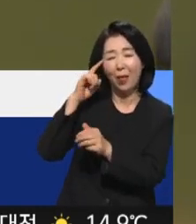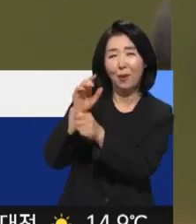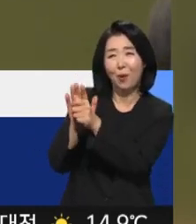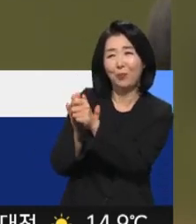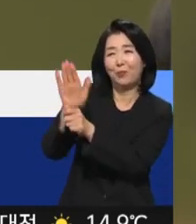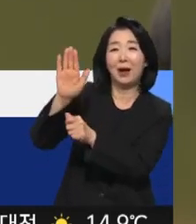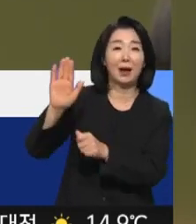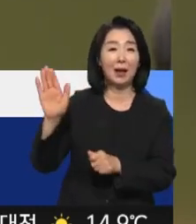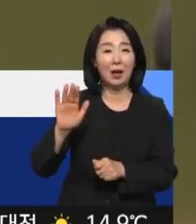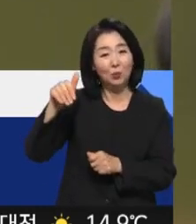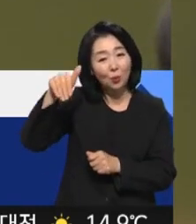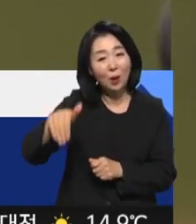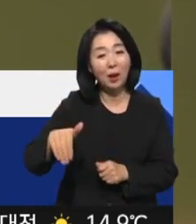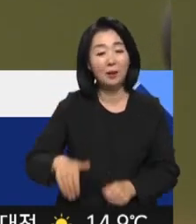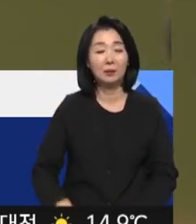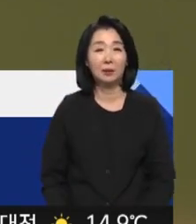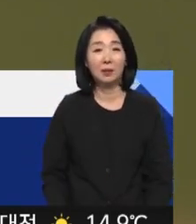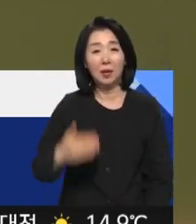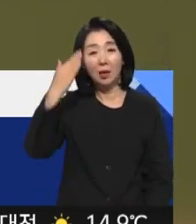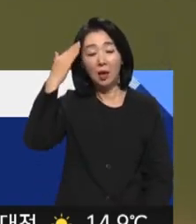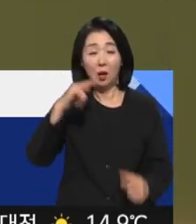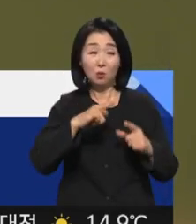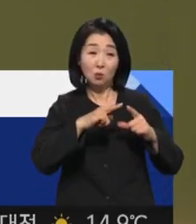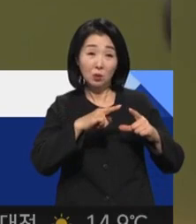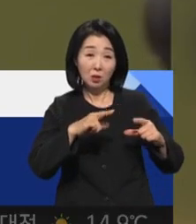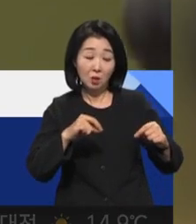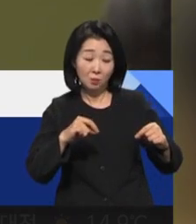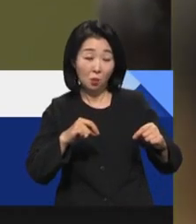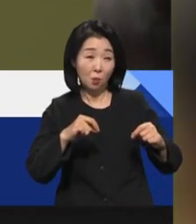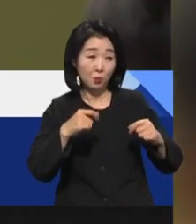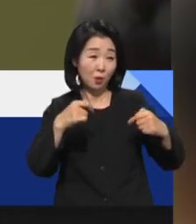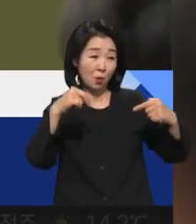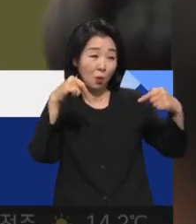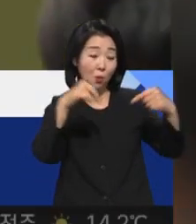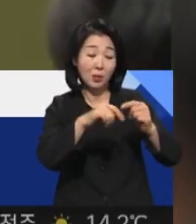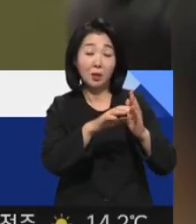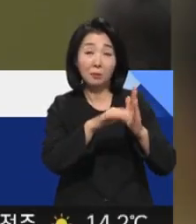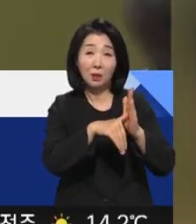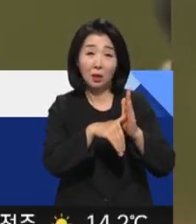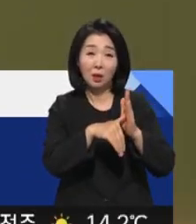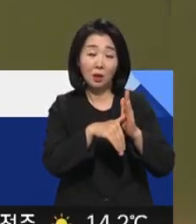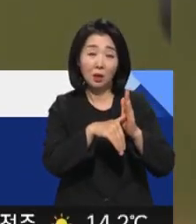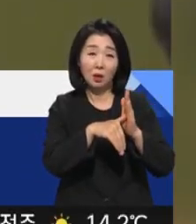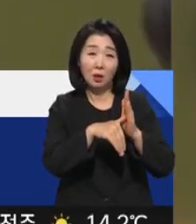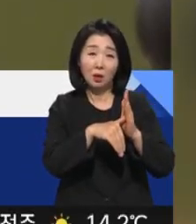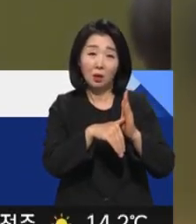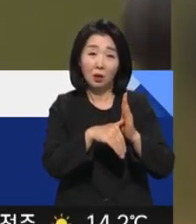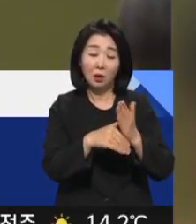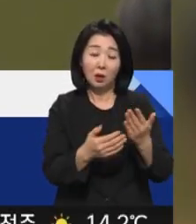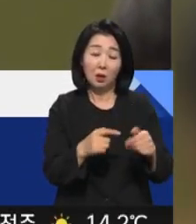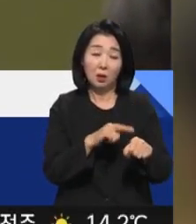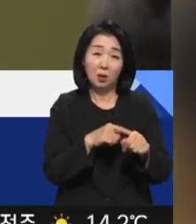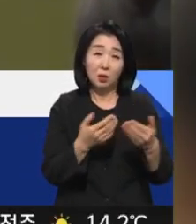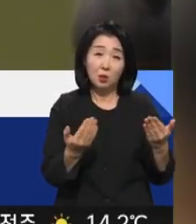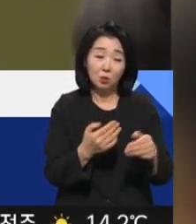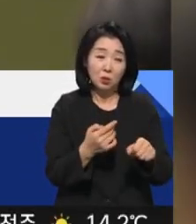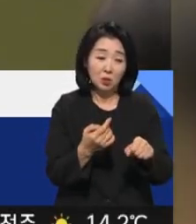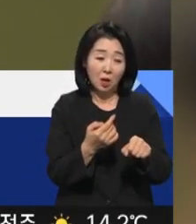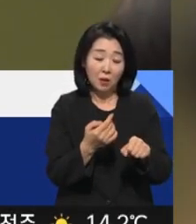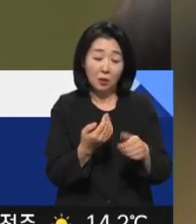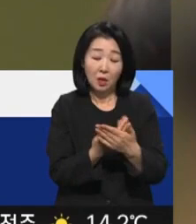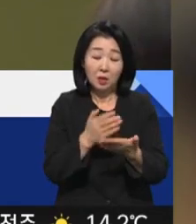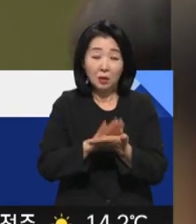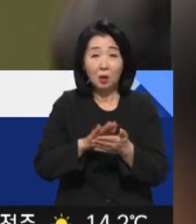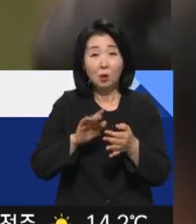있는 게 아닌가. 대통령 이번에 한일정상회담 노동개혁 같은 경우 사실은 좋은 목표였는데 이게 메시지나 아니면 홍보나 아니면 일정 정도